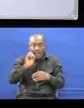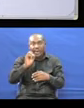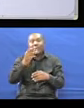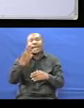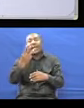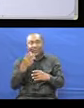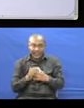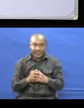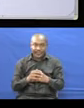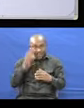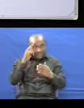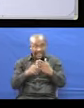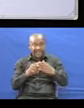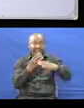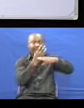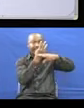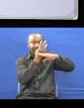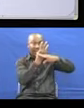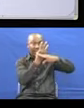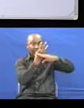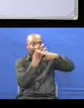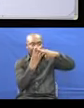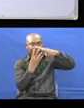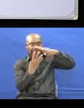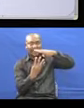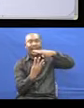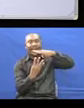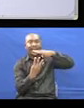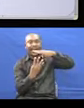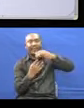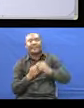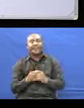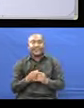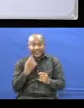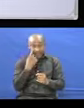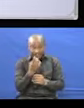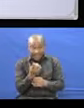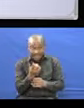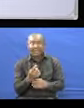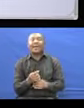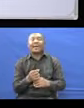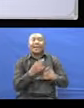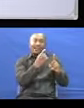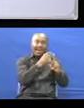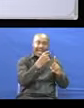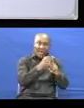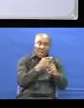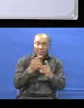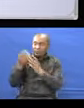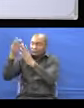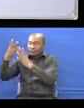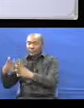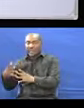Tatu, alafu nne. Hizi ni sehemu maneno yake na kwa tarakimu zake.